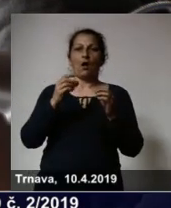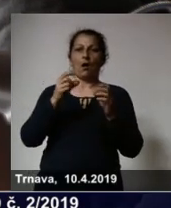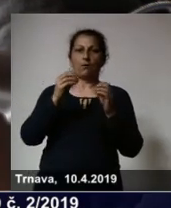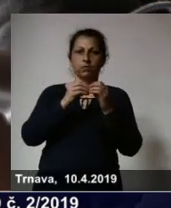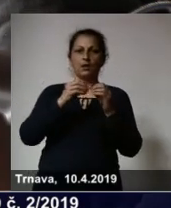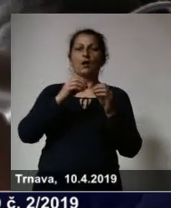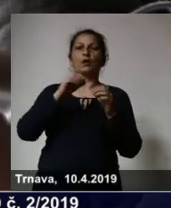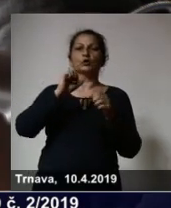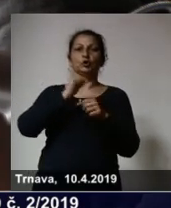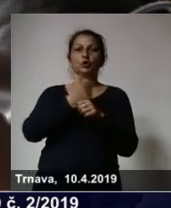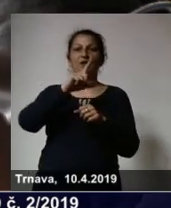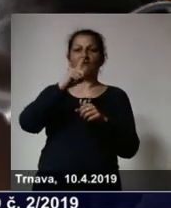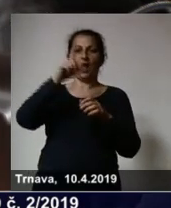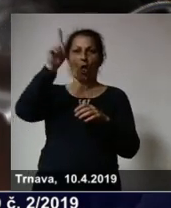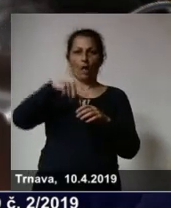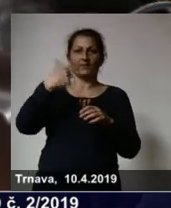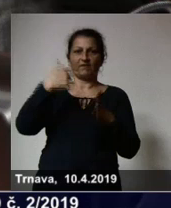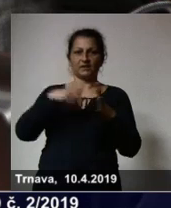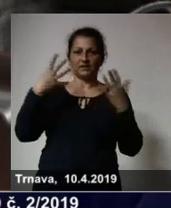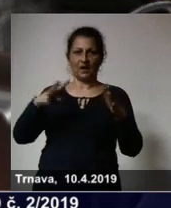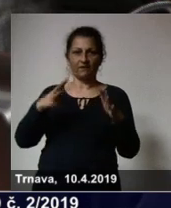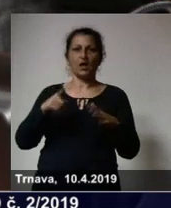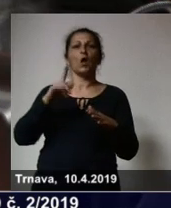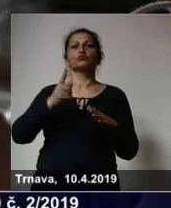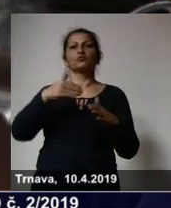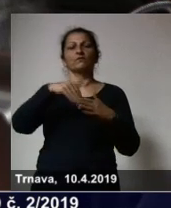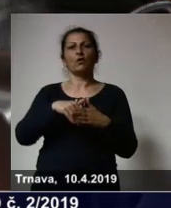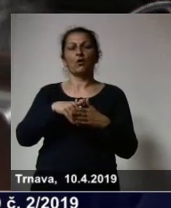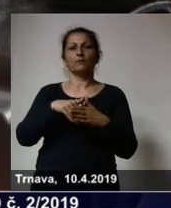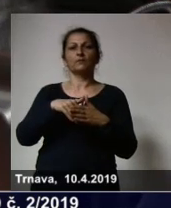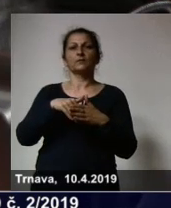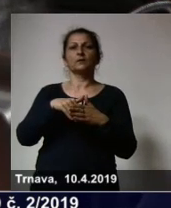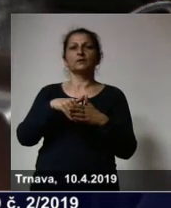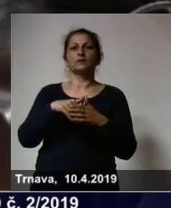číslo 2/2019. Jedná sa o